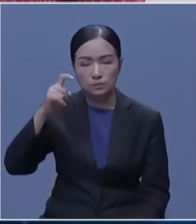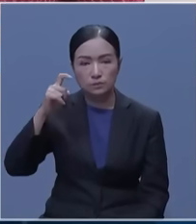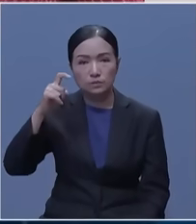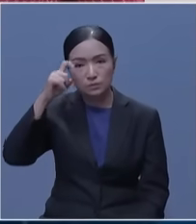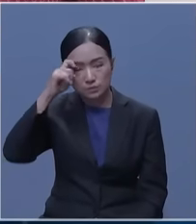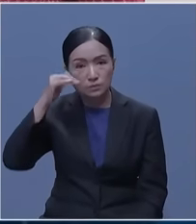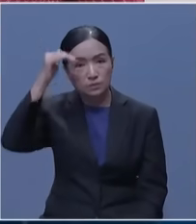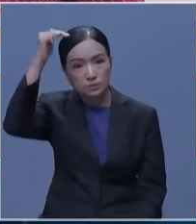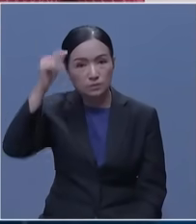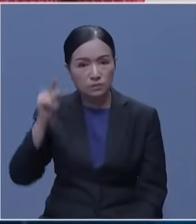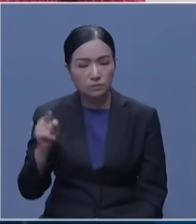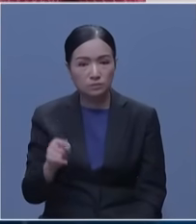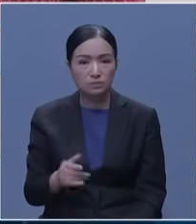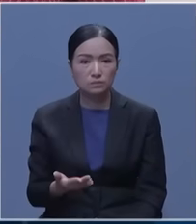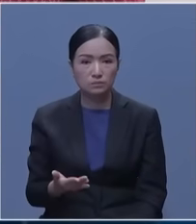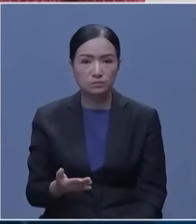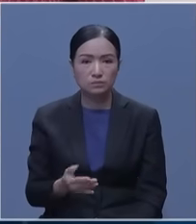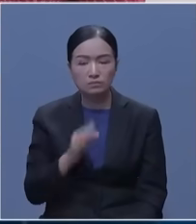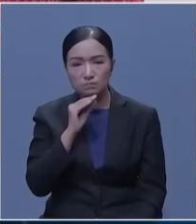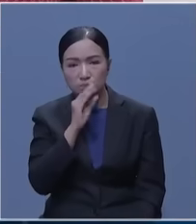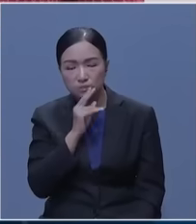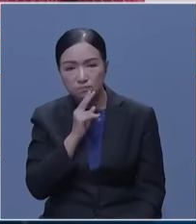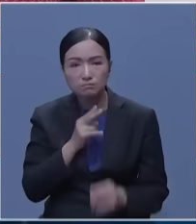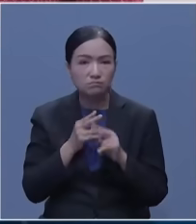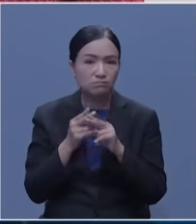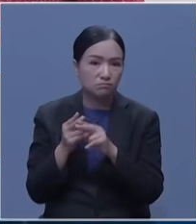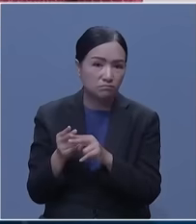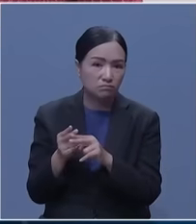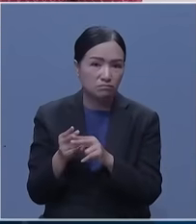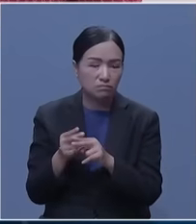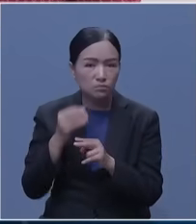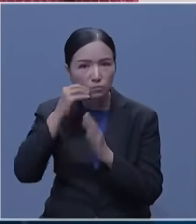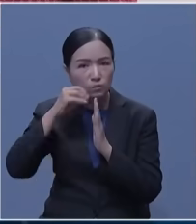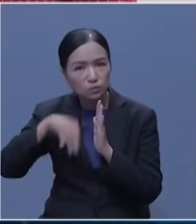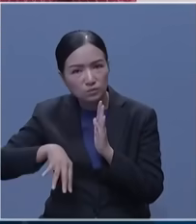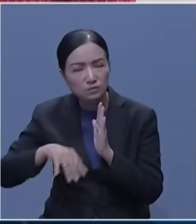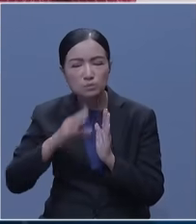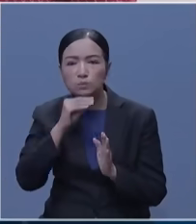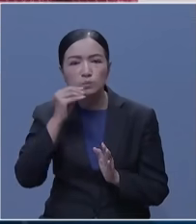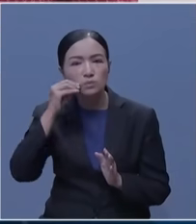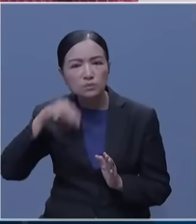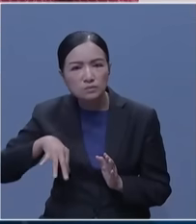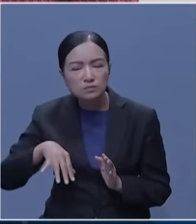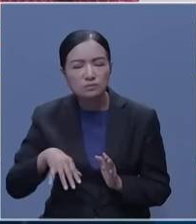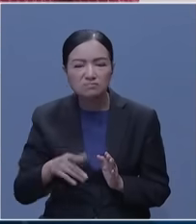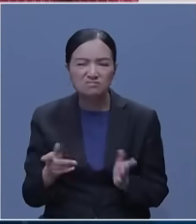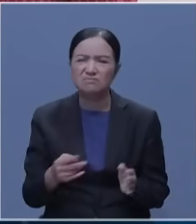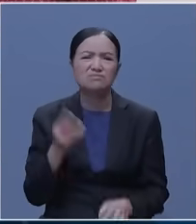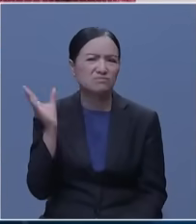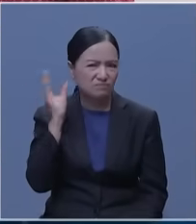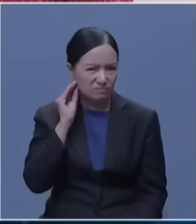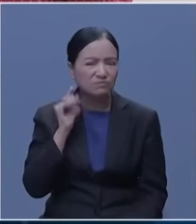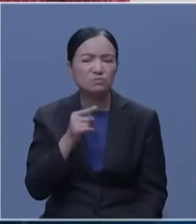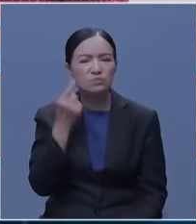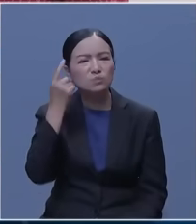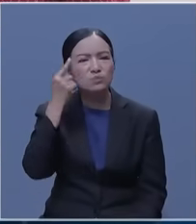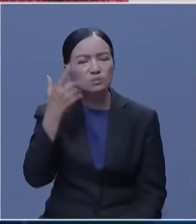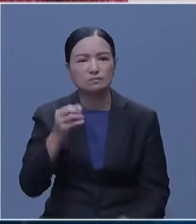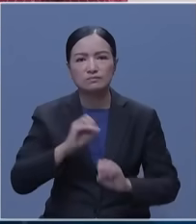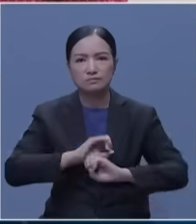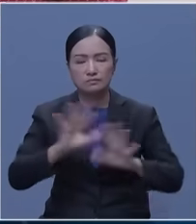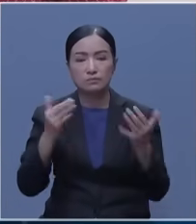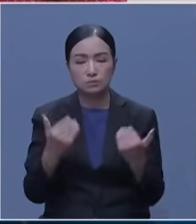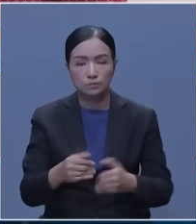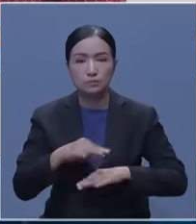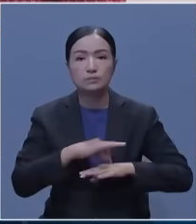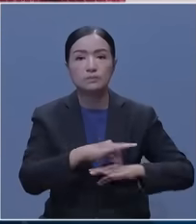มเชื่อว่าไม่รู้ว่าแฉเองนะแฉตัวเองหรือว่าเป็นการหลุดนะ มันชัดเจนอยู่แล้วนะครับที่จะฟังได้ว่าวันนี้